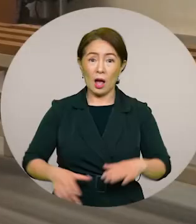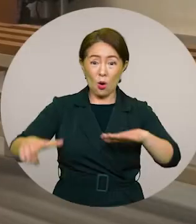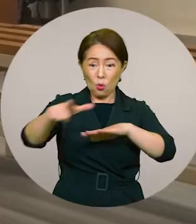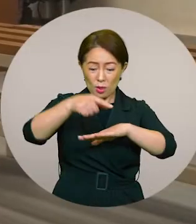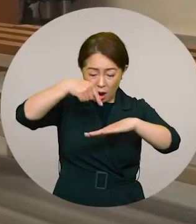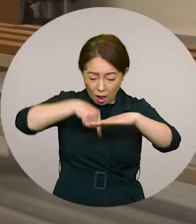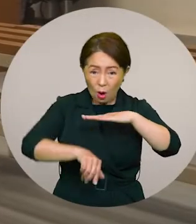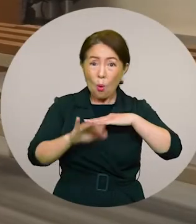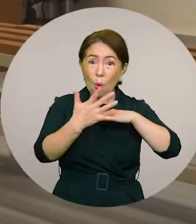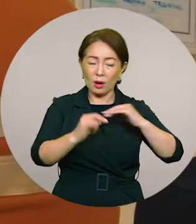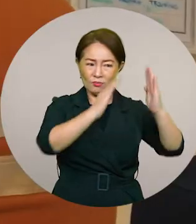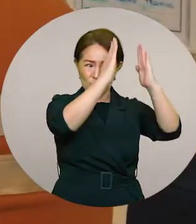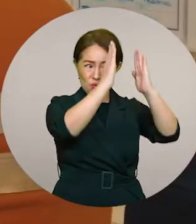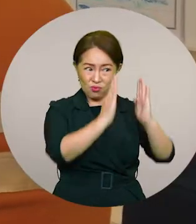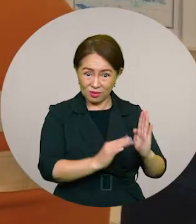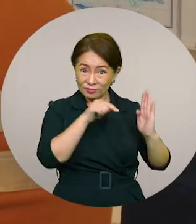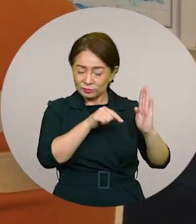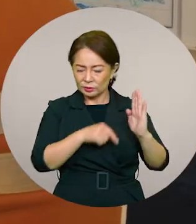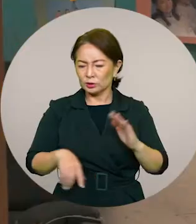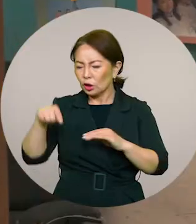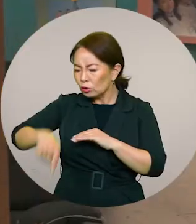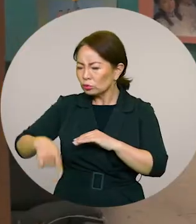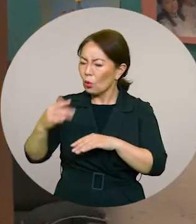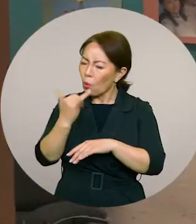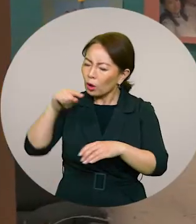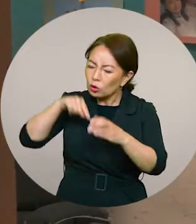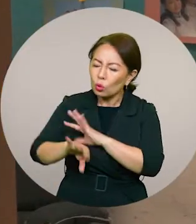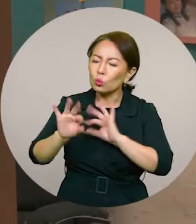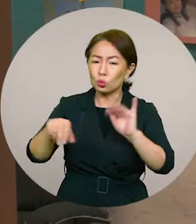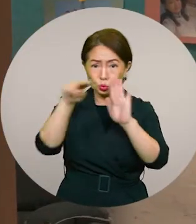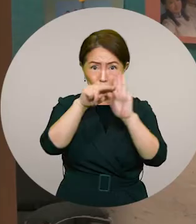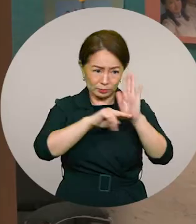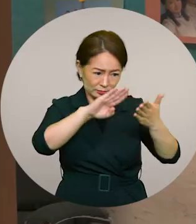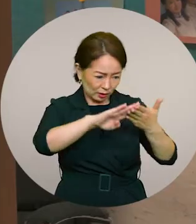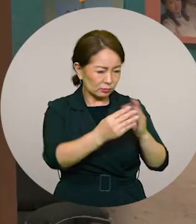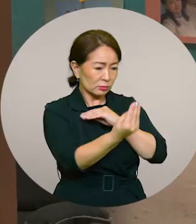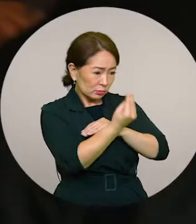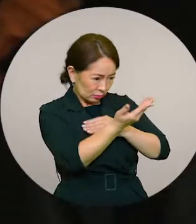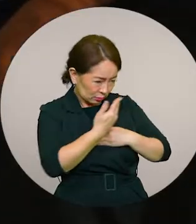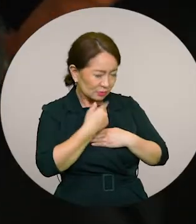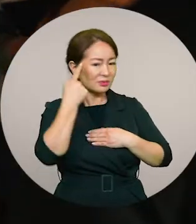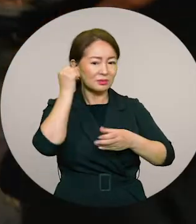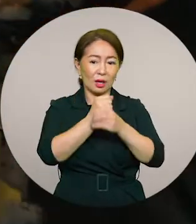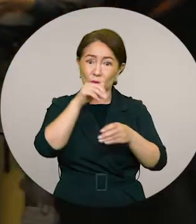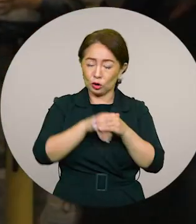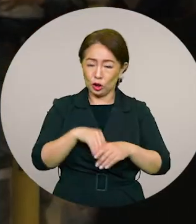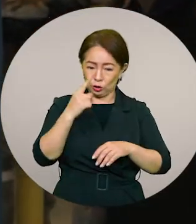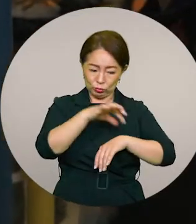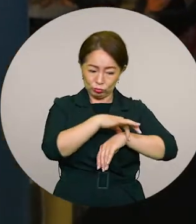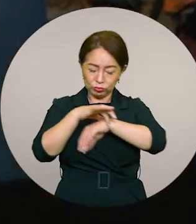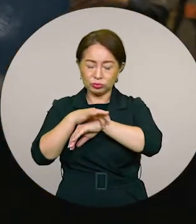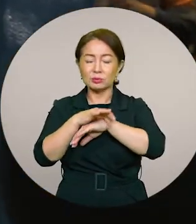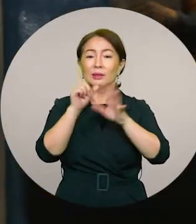Гүний уурхай руу буух зочид уурхайн гүнд мөрдөх дүрмтэй танилцаж товч сургалтанд заавал хамрагдана. Нэг хөтөж 5-аас илүү